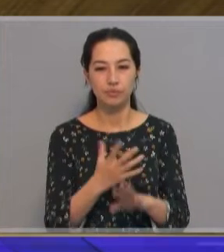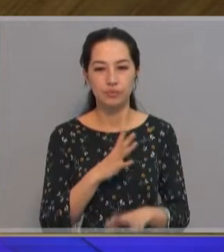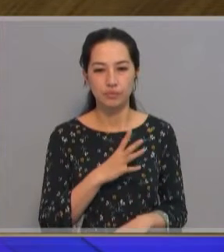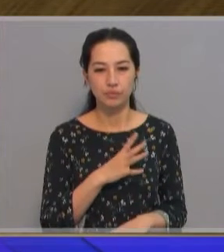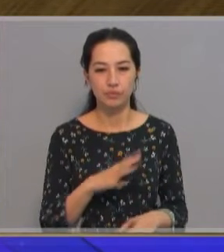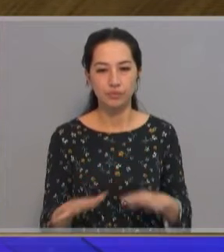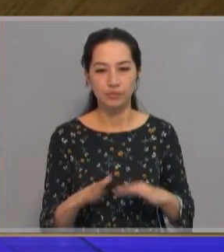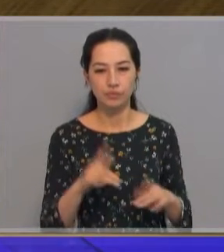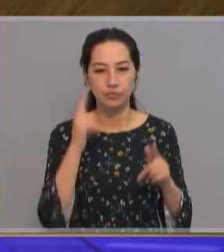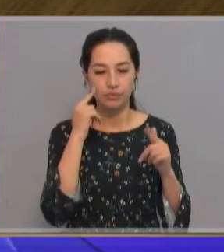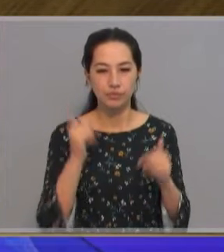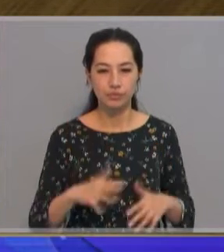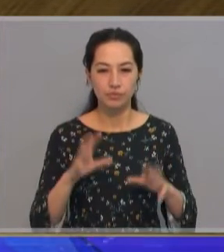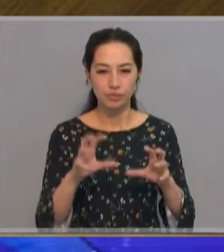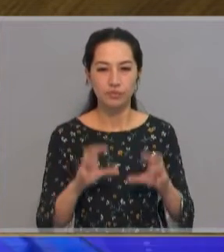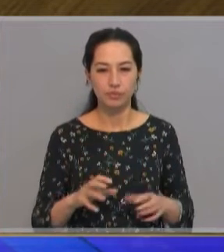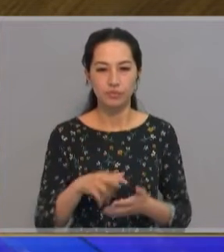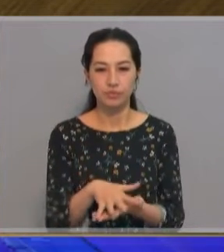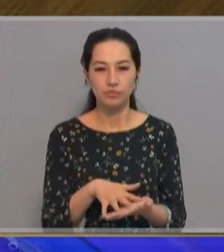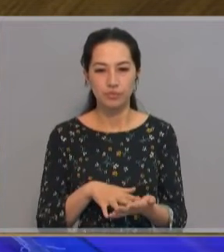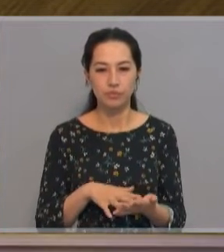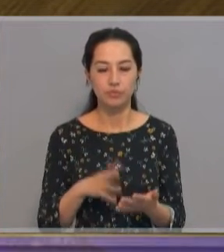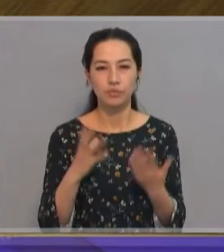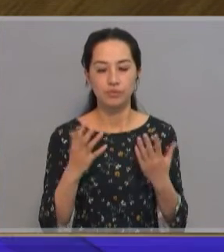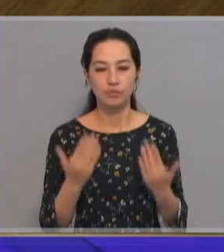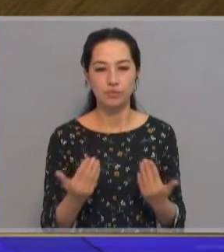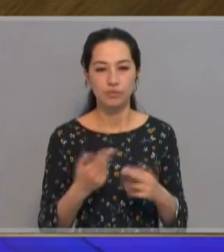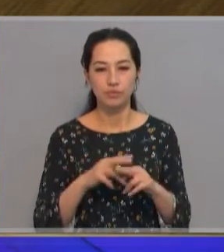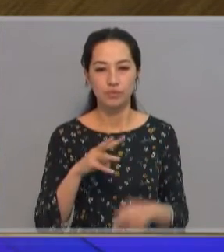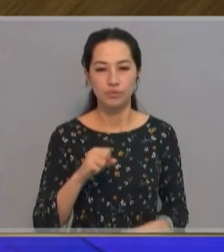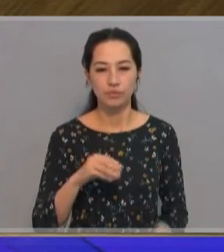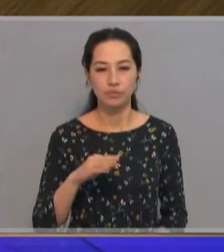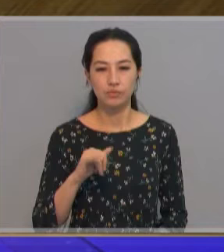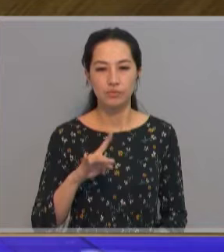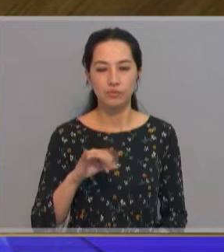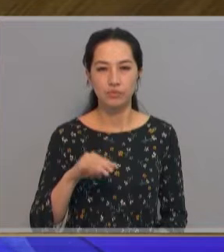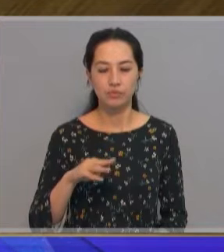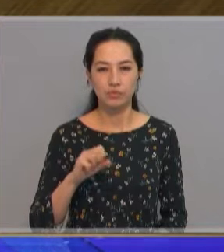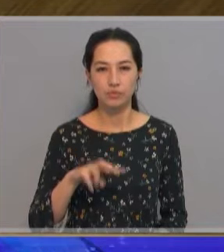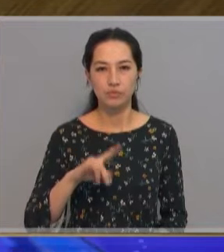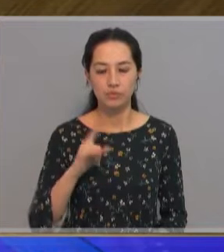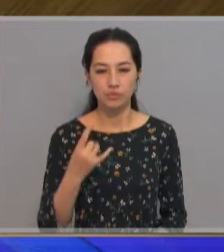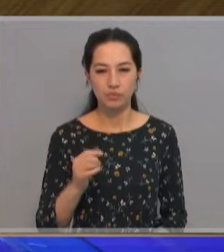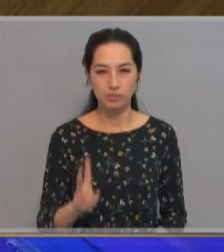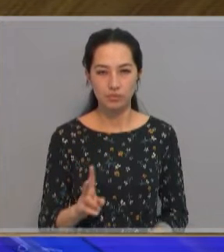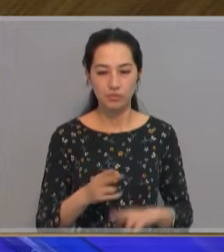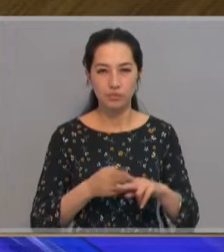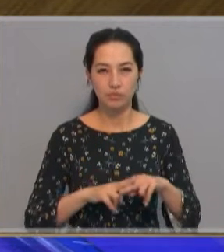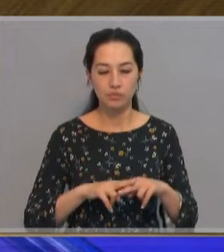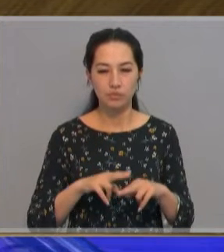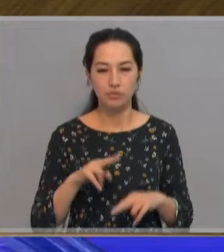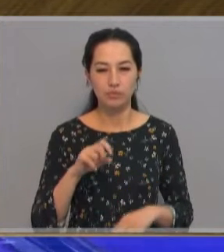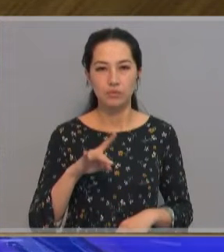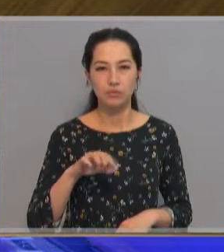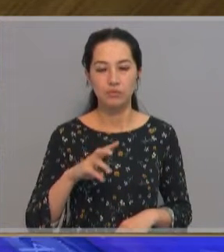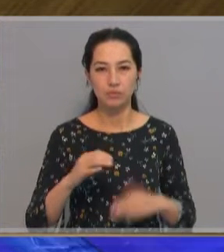қабылданған шешімнің заңды жалғасы. Бұдан былай мажоритарлық жүйе бойынша әрбір аймақ